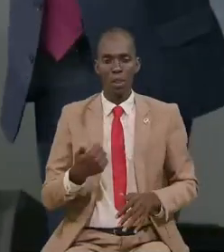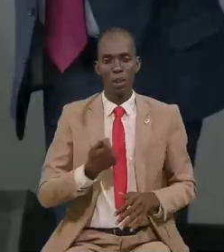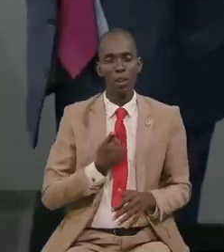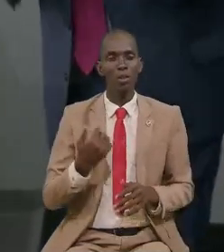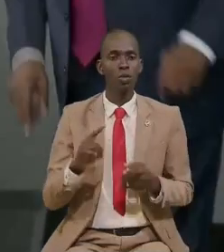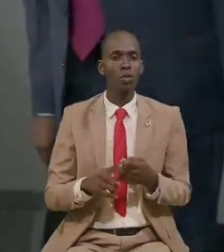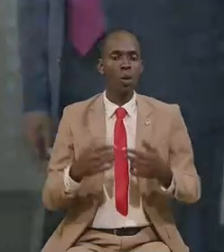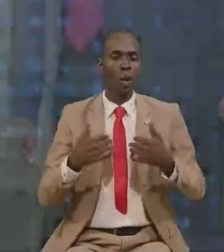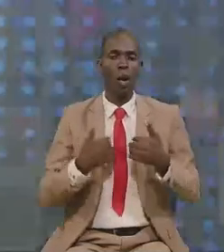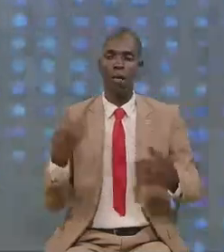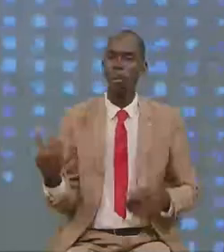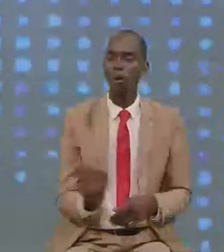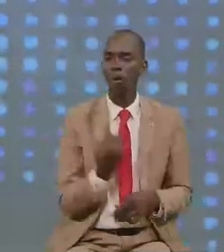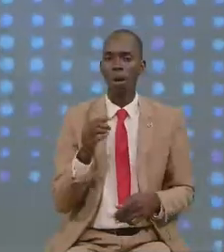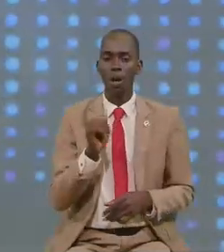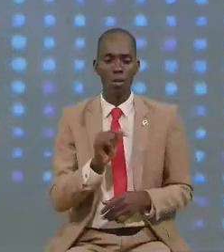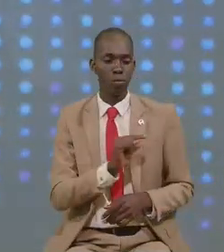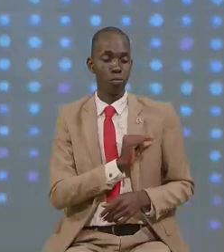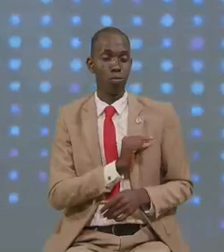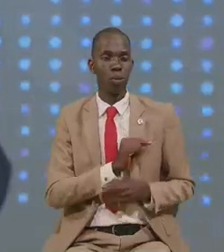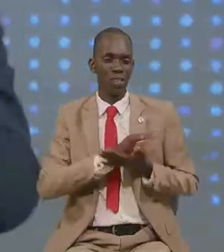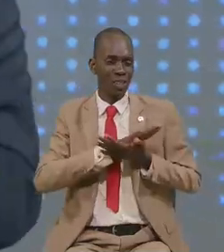à avoir une conscience sans